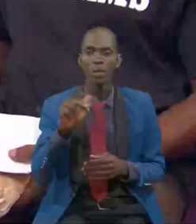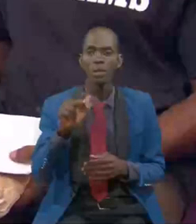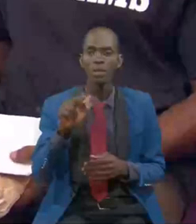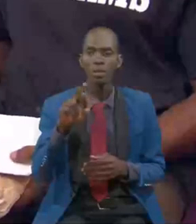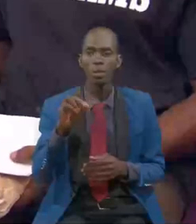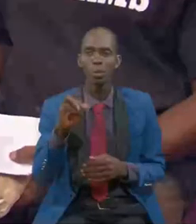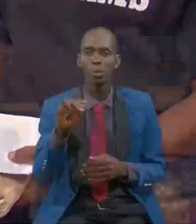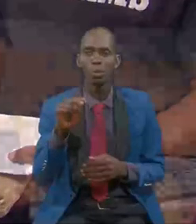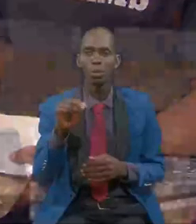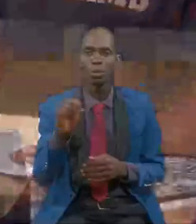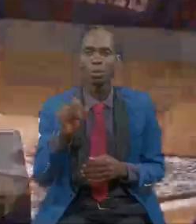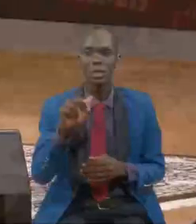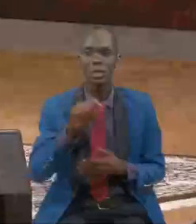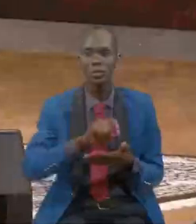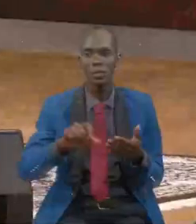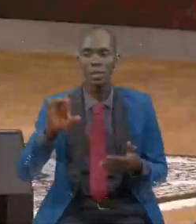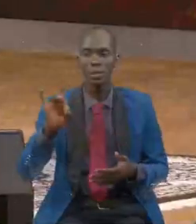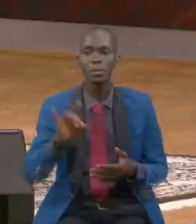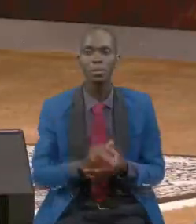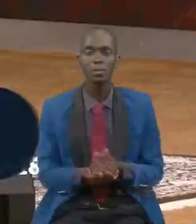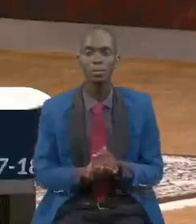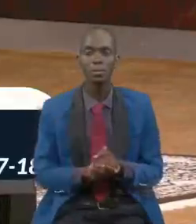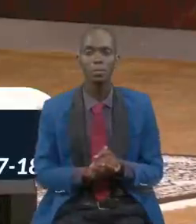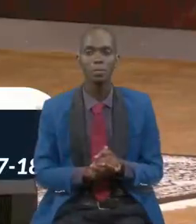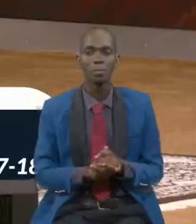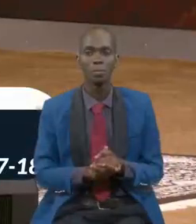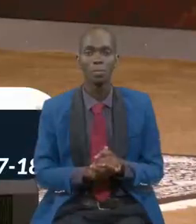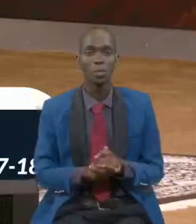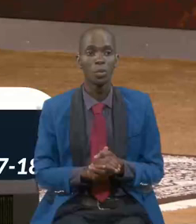Romains chapitre 13. Verset 8.